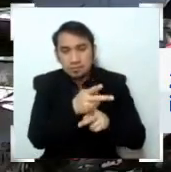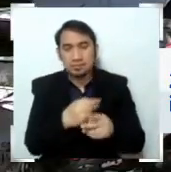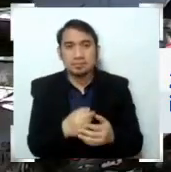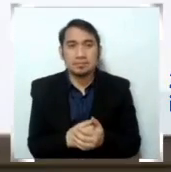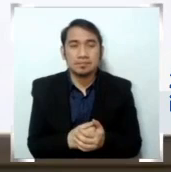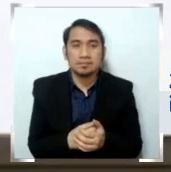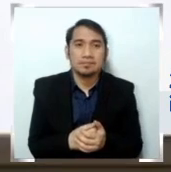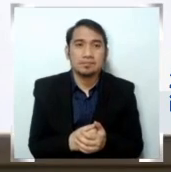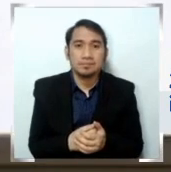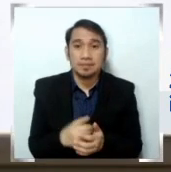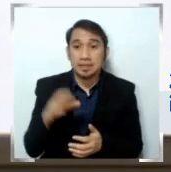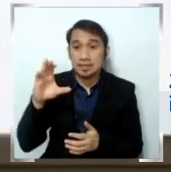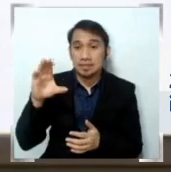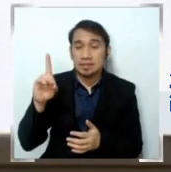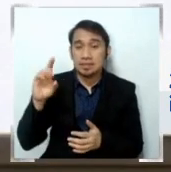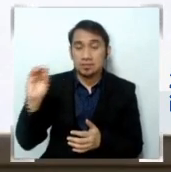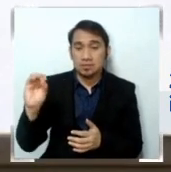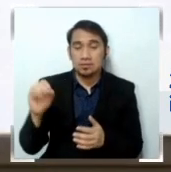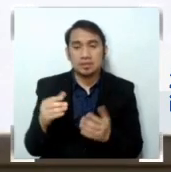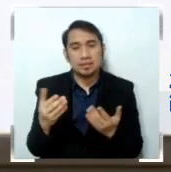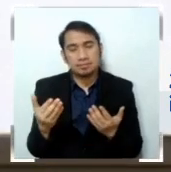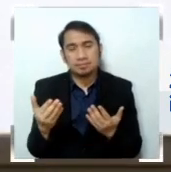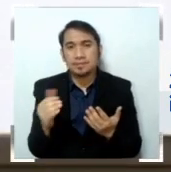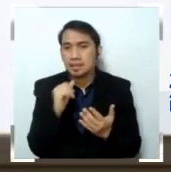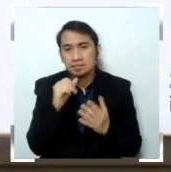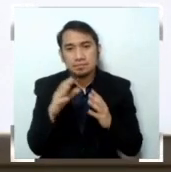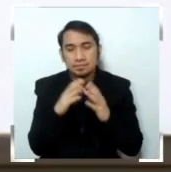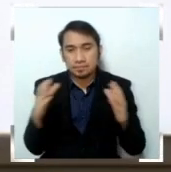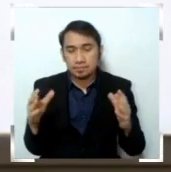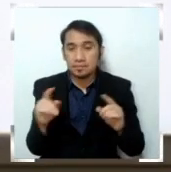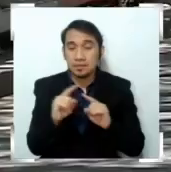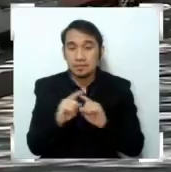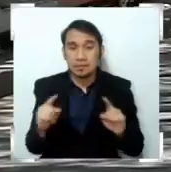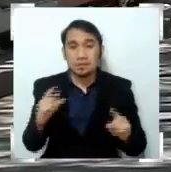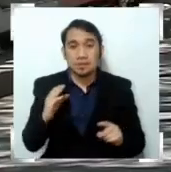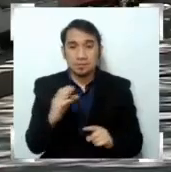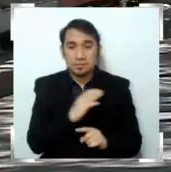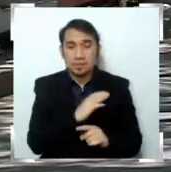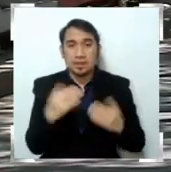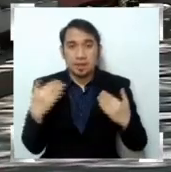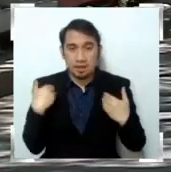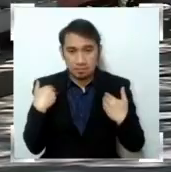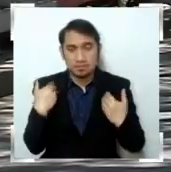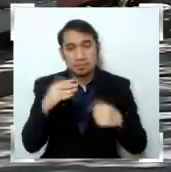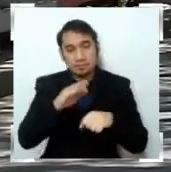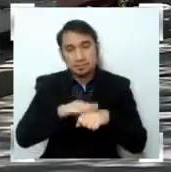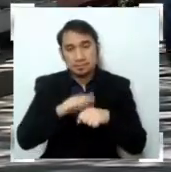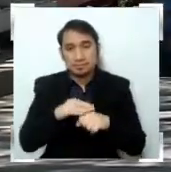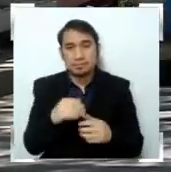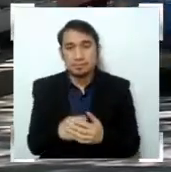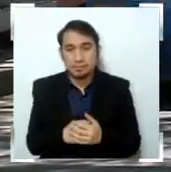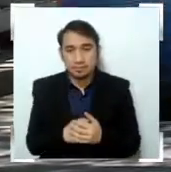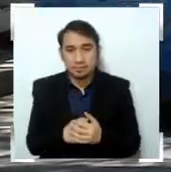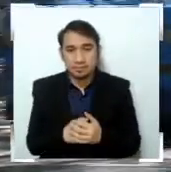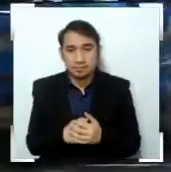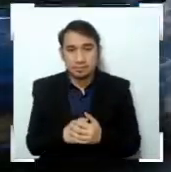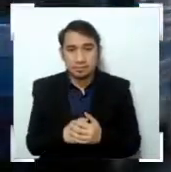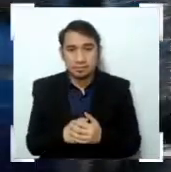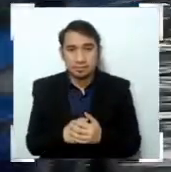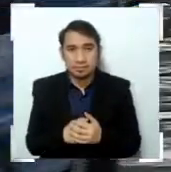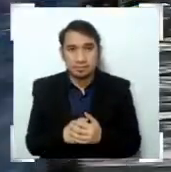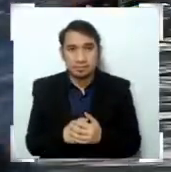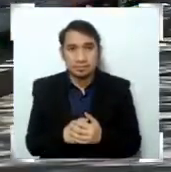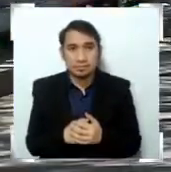Oro City, pero may panawagan na si Congressman Rufus Rodriguez. There is a lot of influx of more